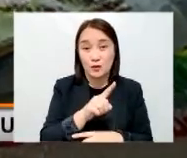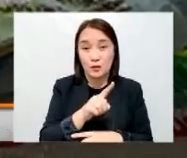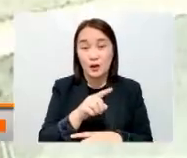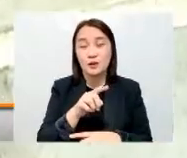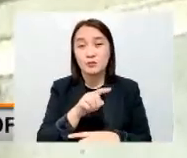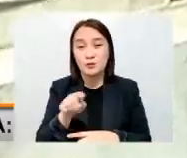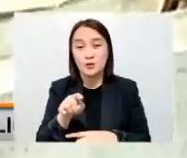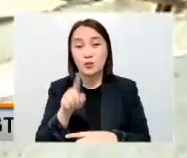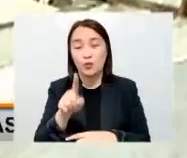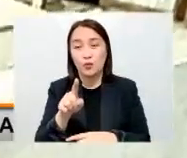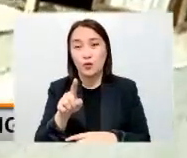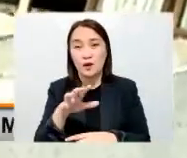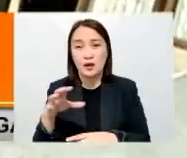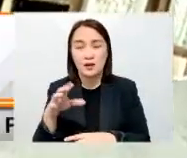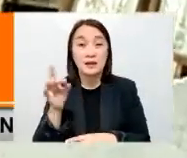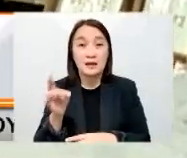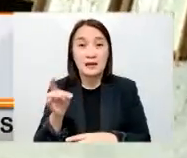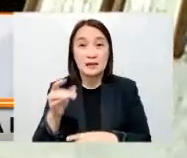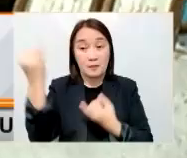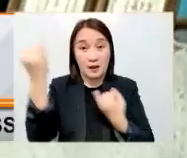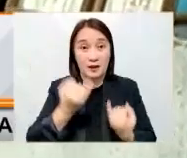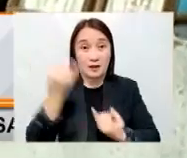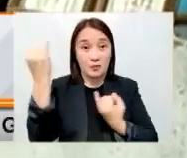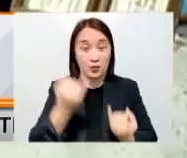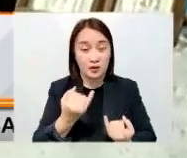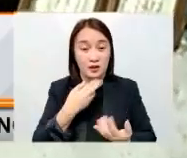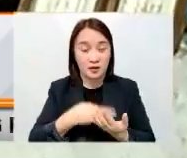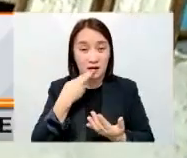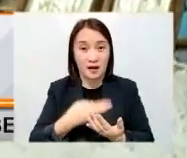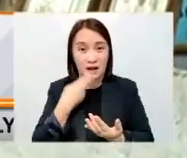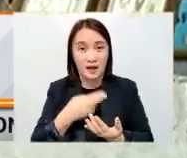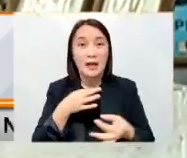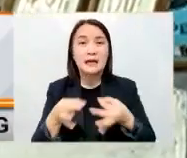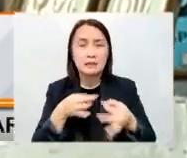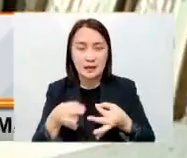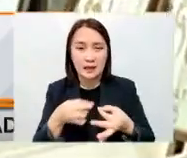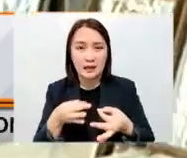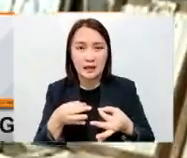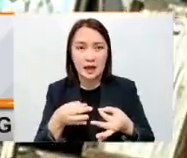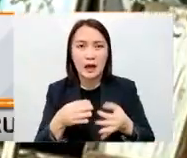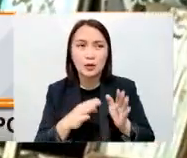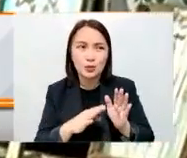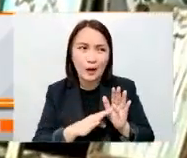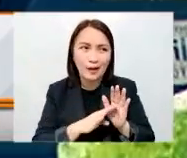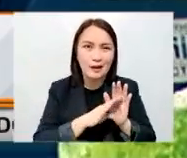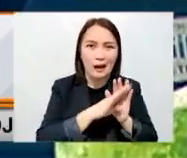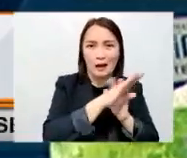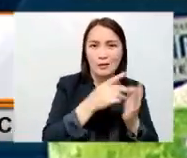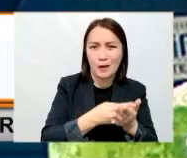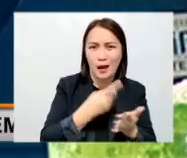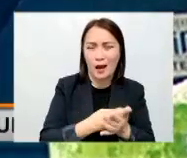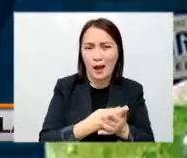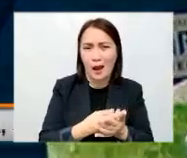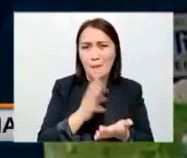kilo. Paliwanag ng mga nagtitinda, tumaas ang presyo dahil mahal ang bagsak sa kanila ng mga supplier.